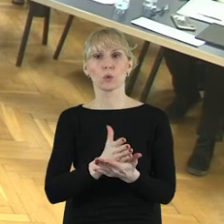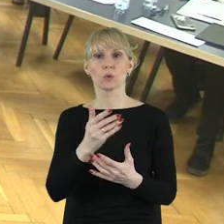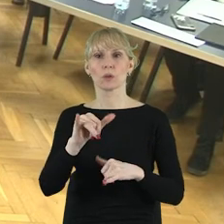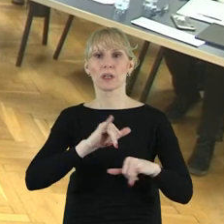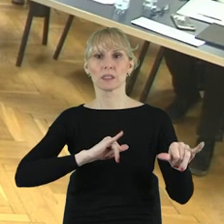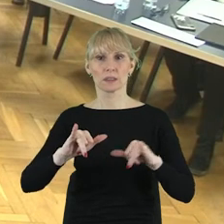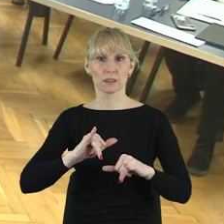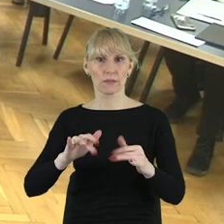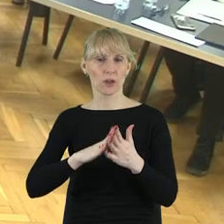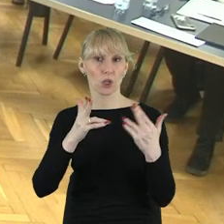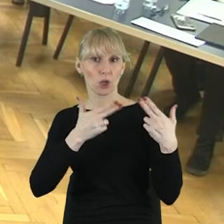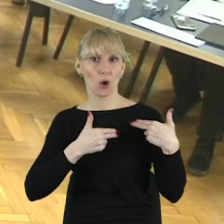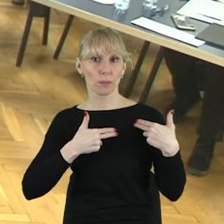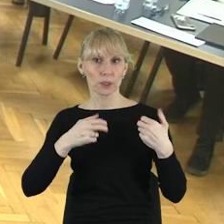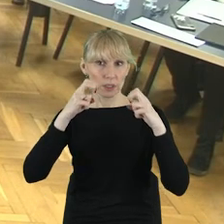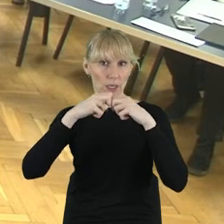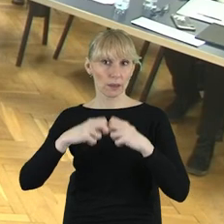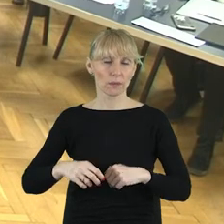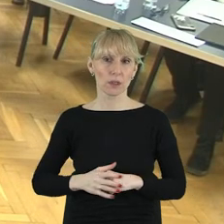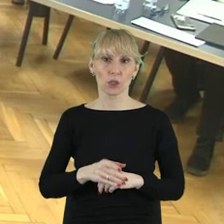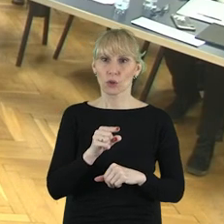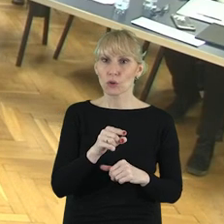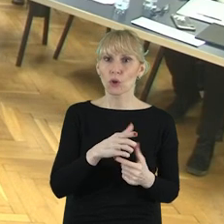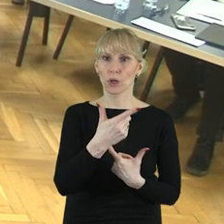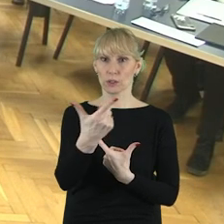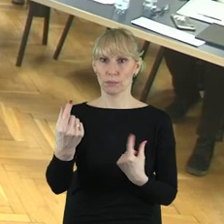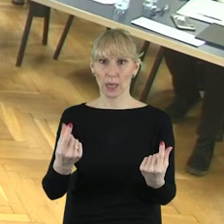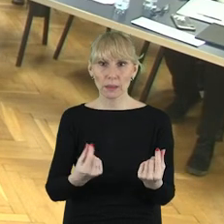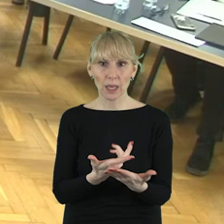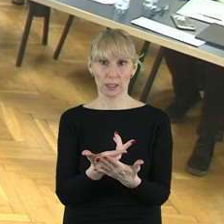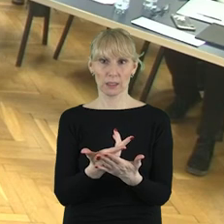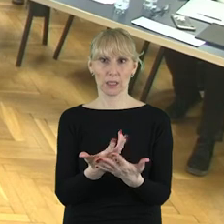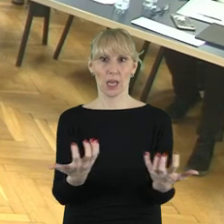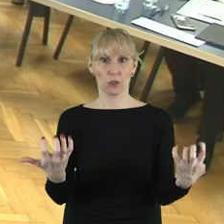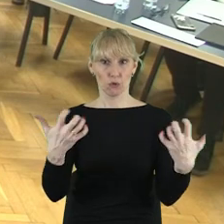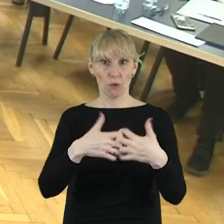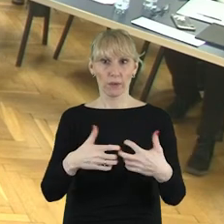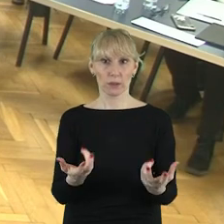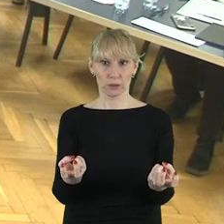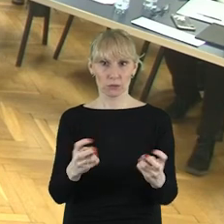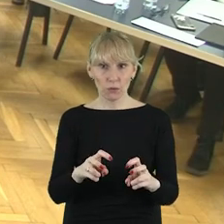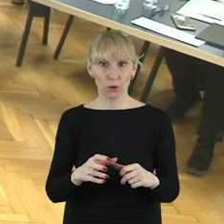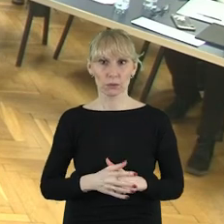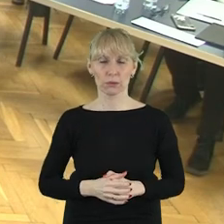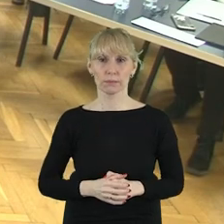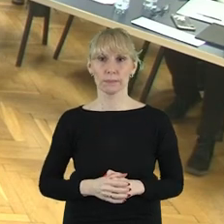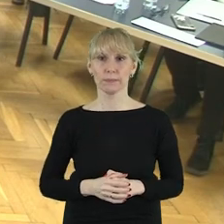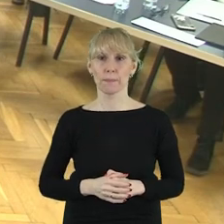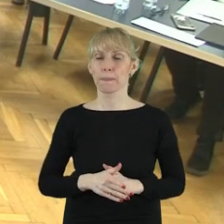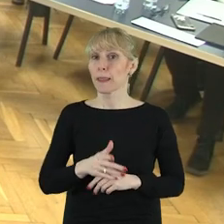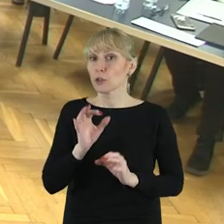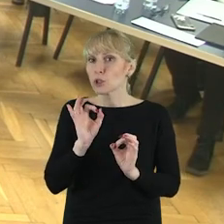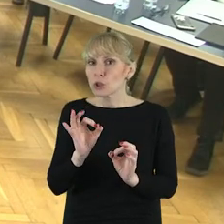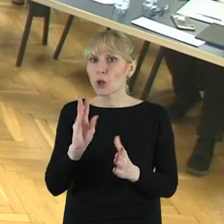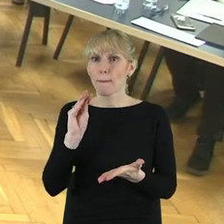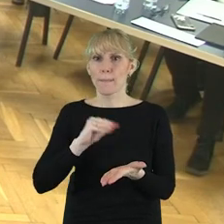w zarządzie lub komisji rewizyjnej. Czy to jest dobra praktyka tworzenia partnerskiego stowarzyszenia? Czy to jest dobra praktyka